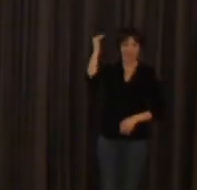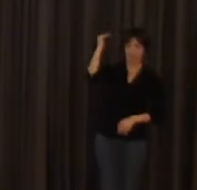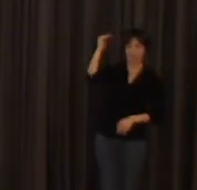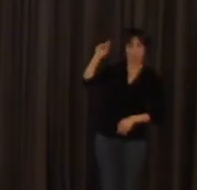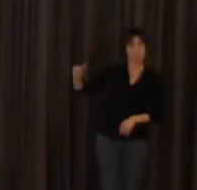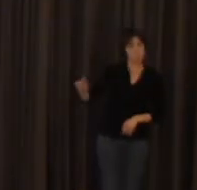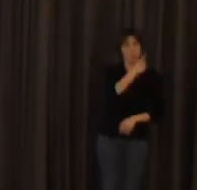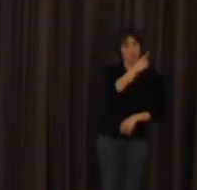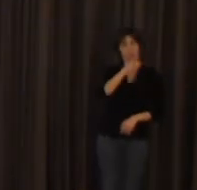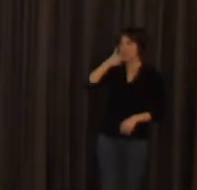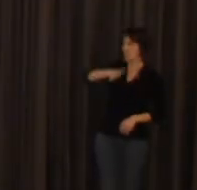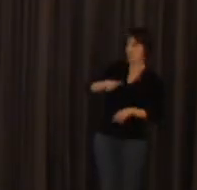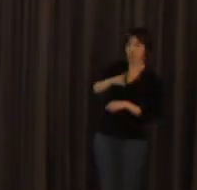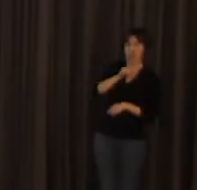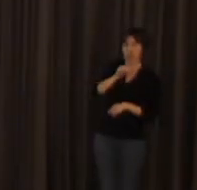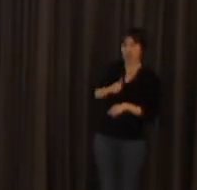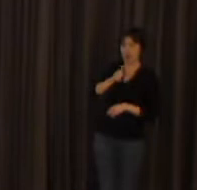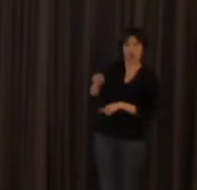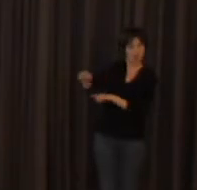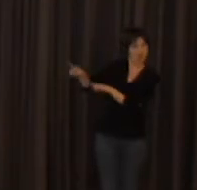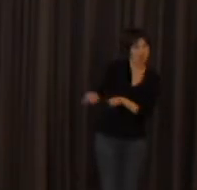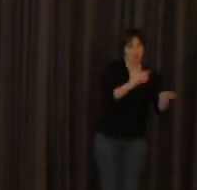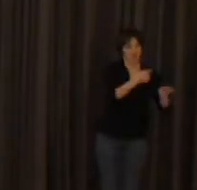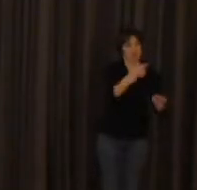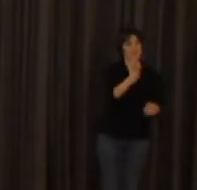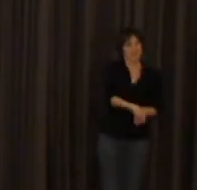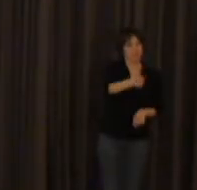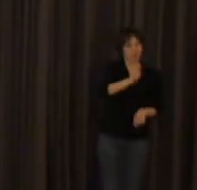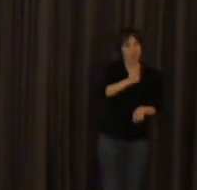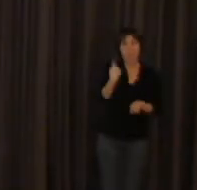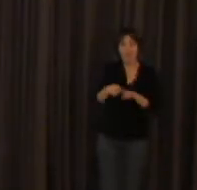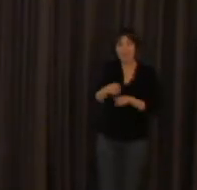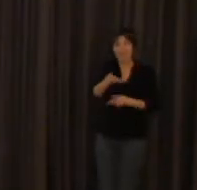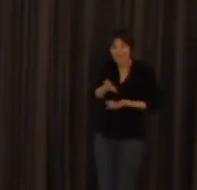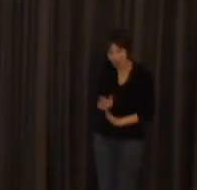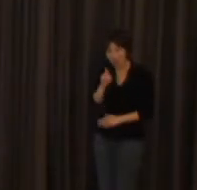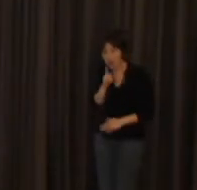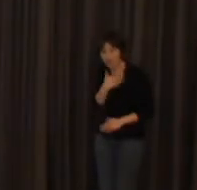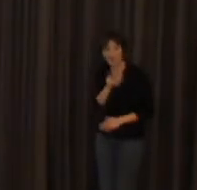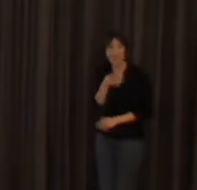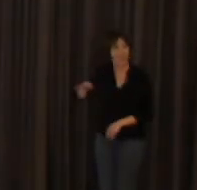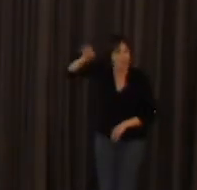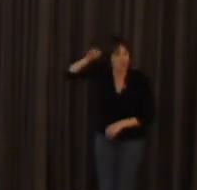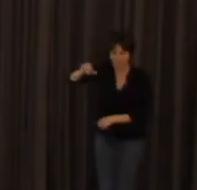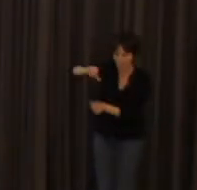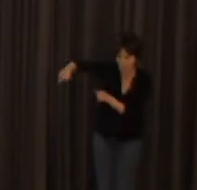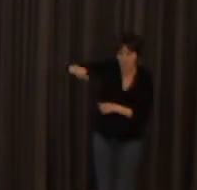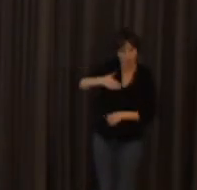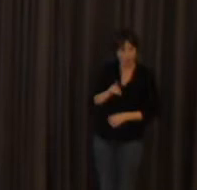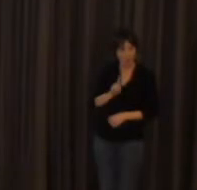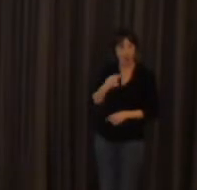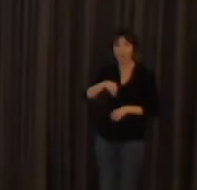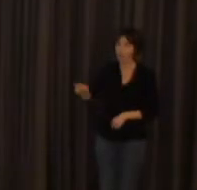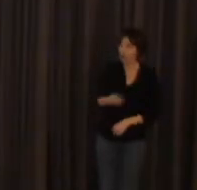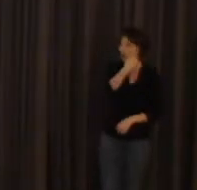i no sabem si aquesta medicalització o aquesta perspectiva per intentar canviar a les persones